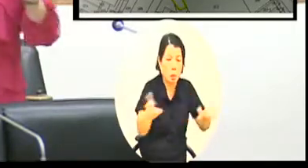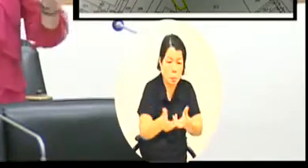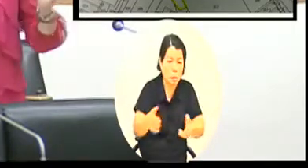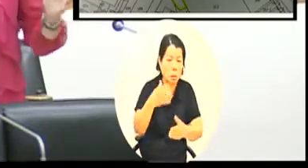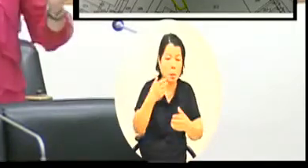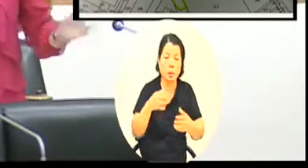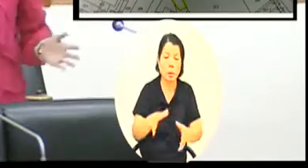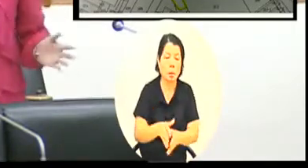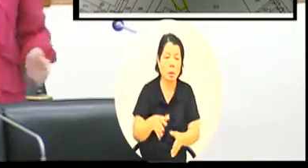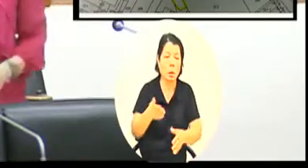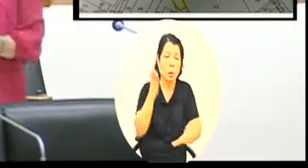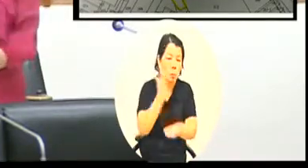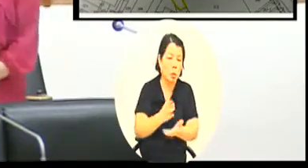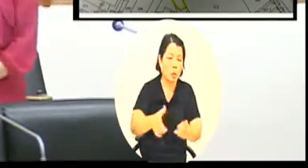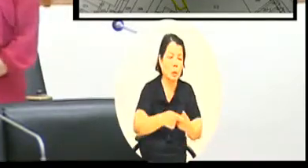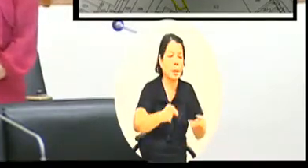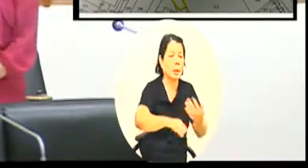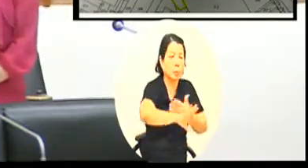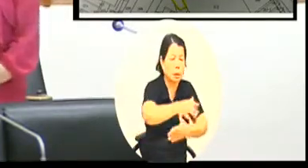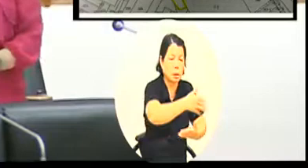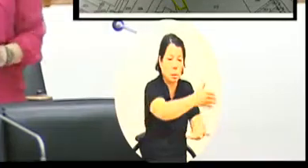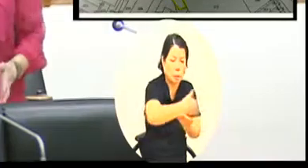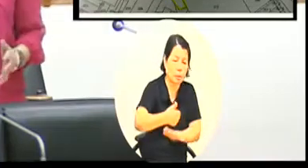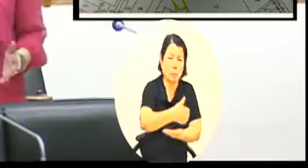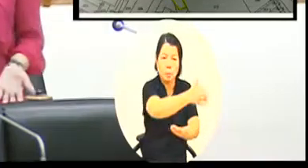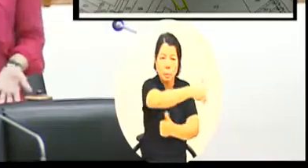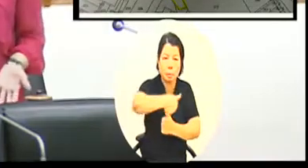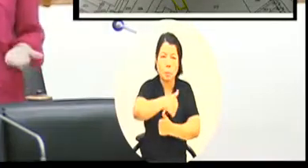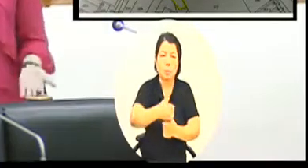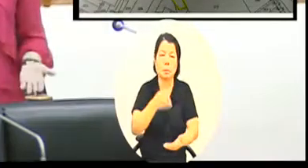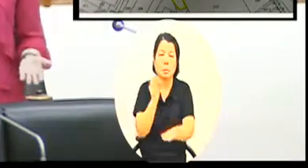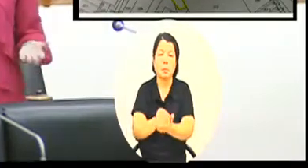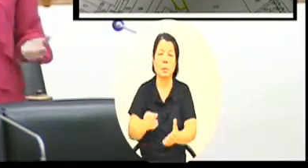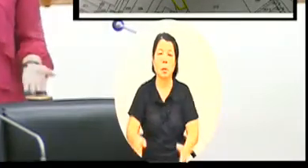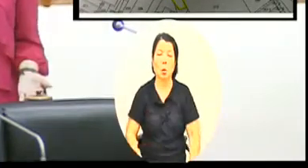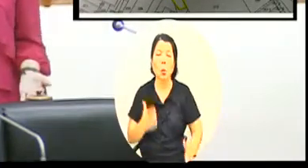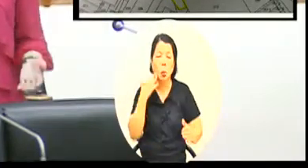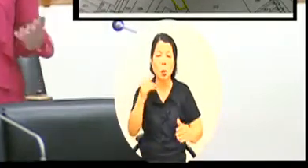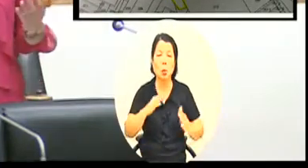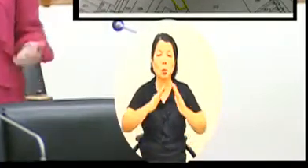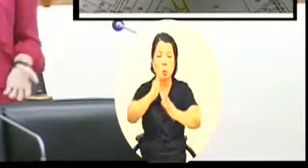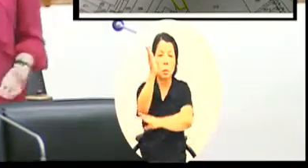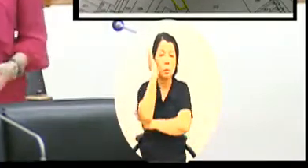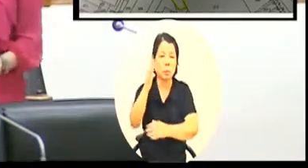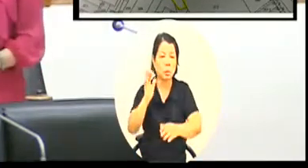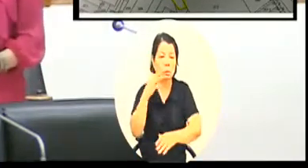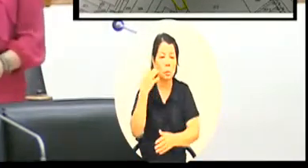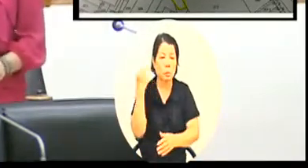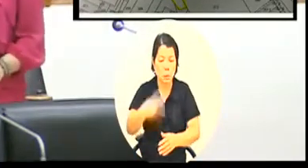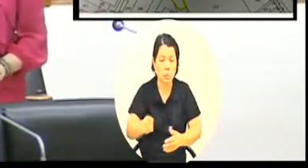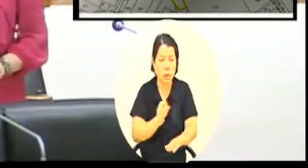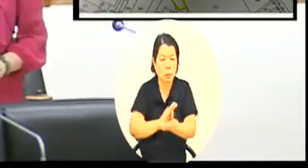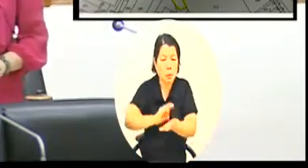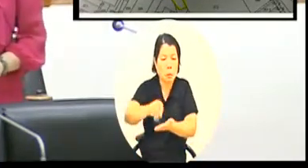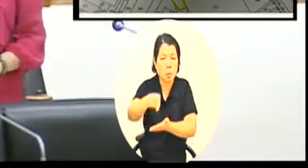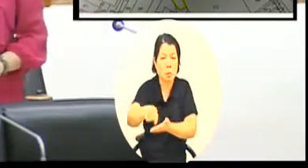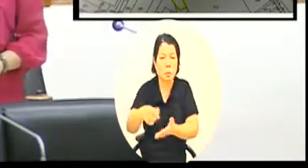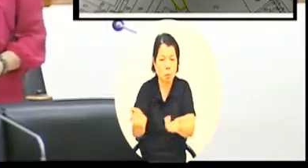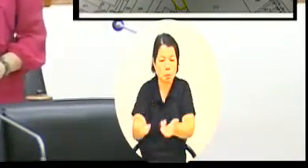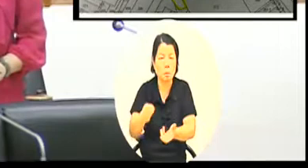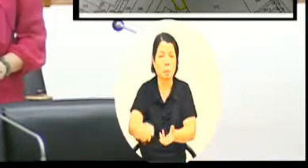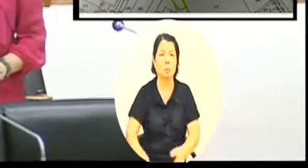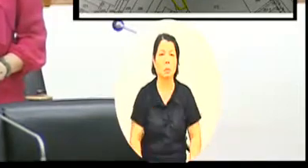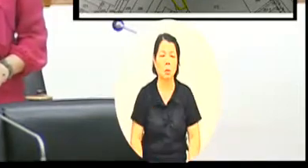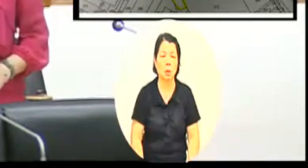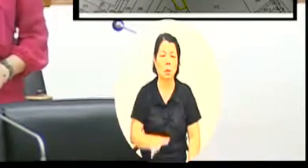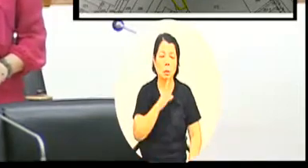我不讲市场而已，就像公共设施一样，如果你们政府不再去新建它，不再利用它。是否能够有一